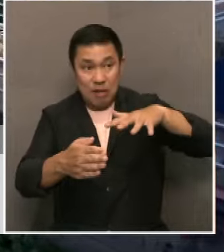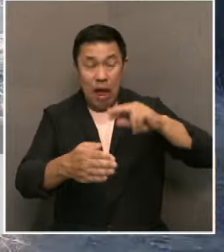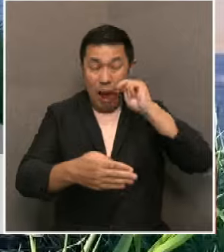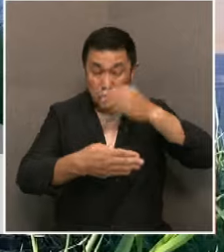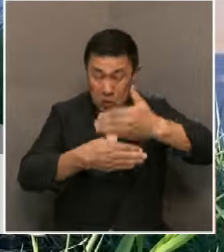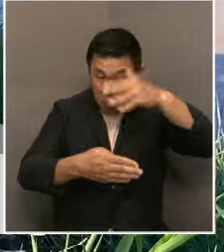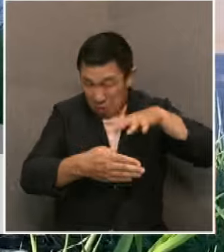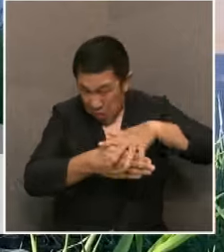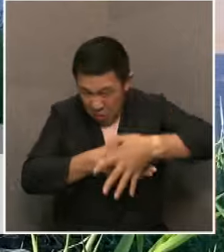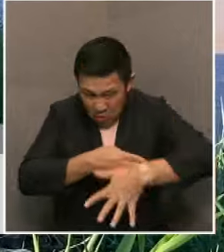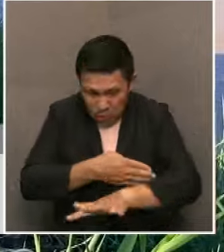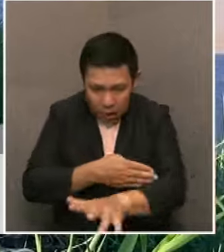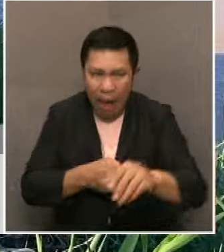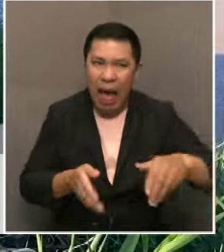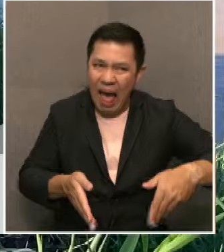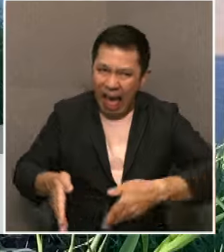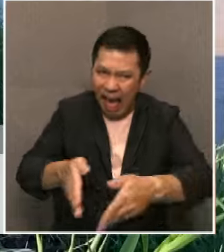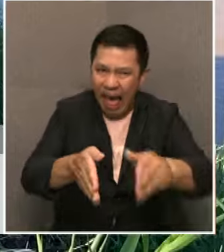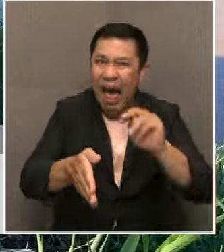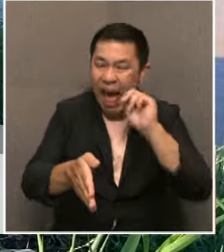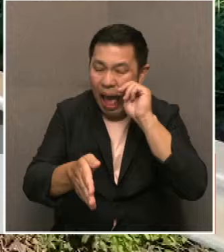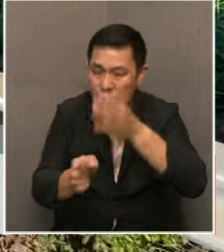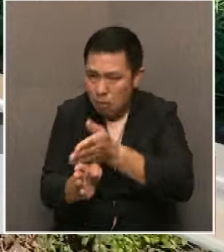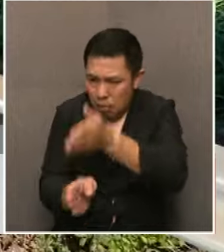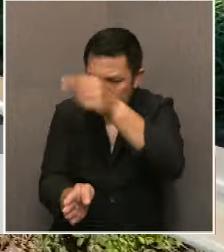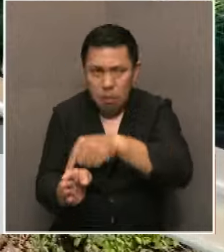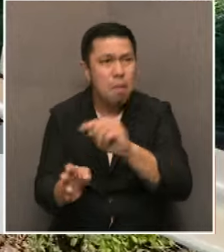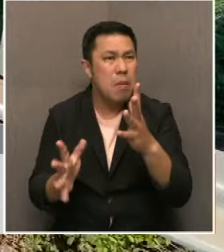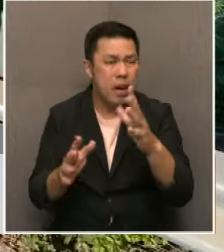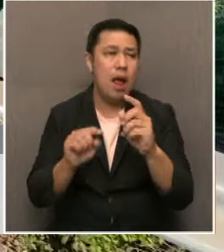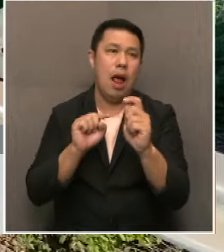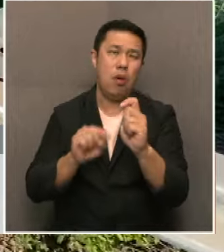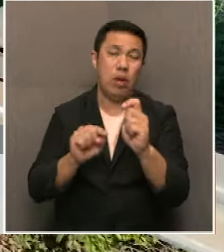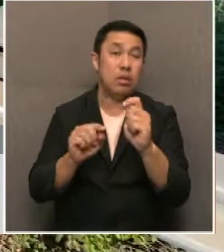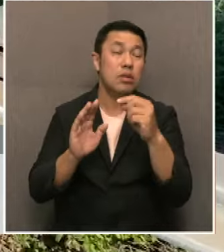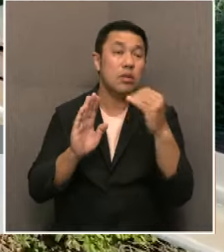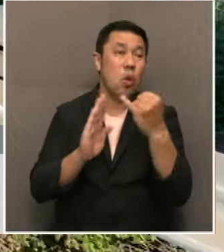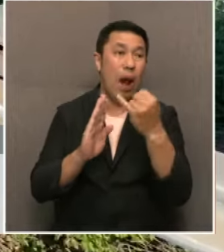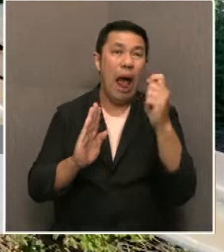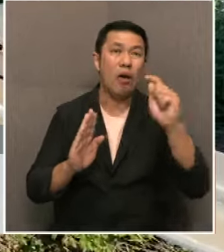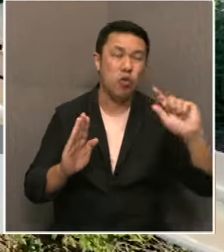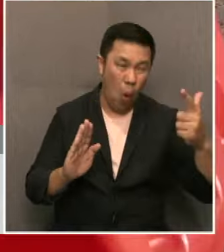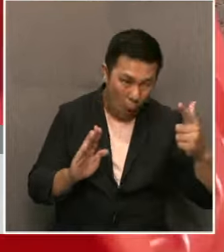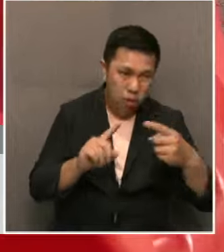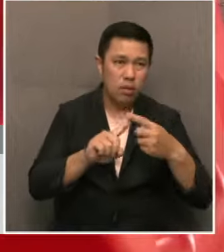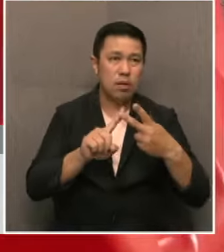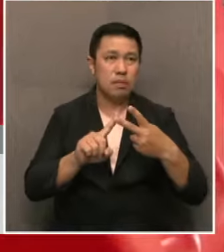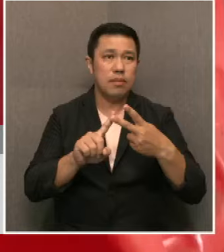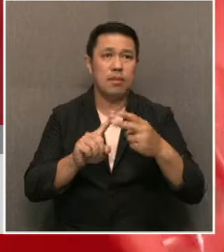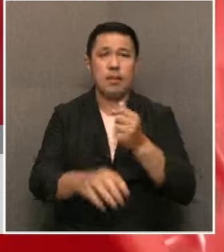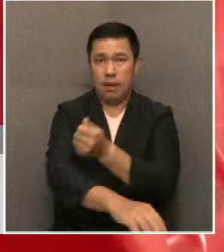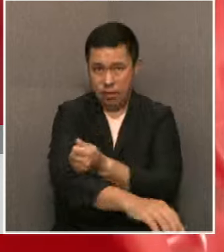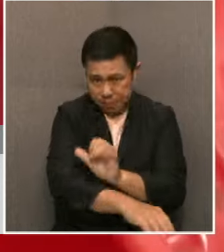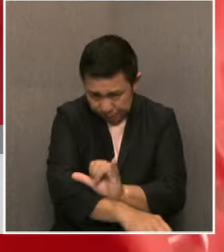กับพื้นที่ลุ่มต่ำนอกคันกั้นน้ำริมคลองผงเพงจังหวัดอ่างทองคลองบางบานจังหวัดพระนครศรีอยุธย